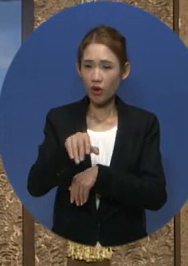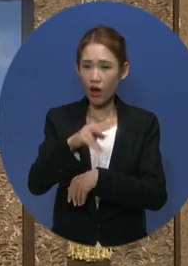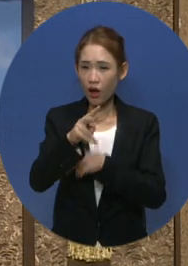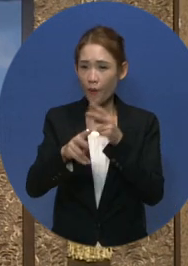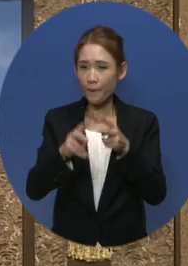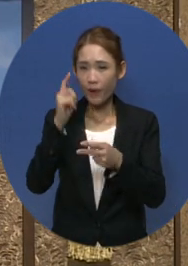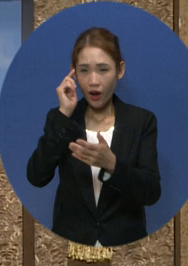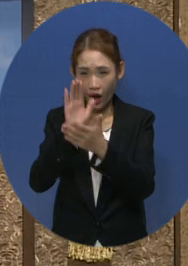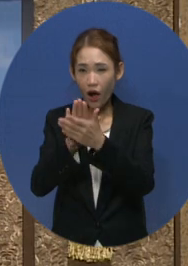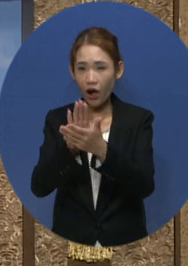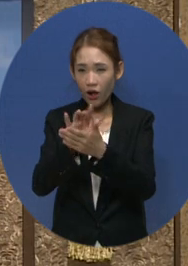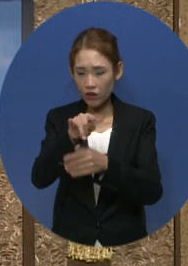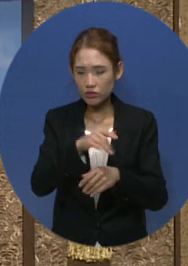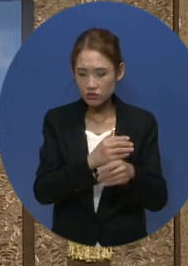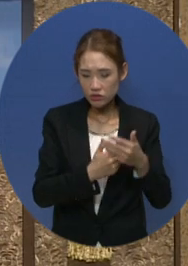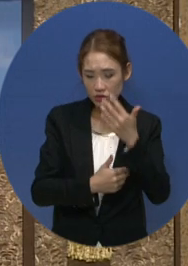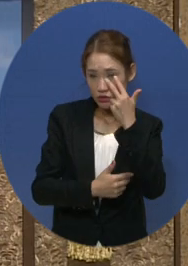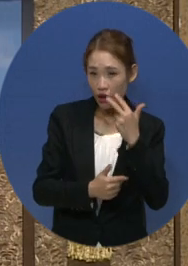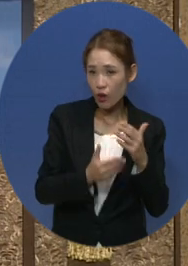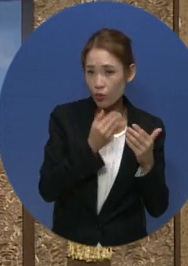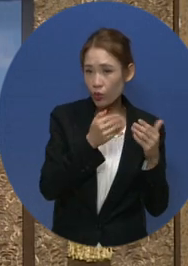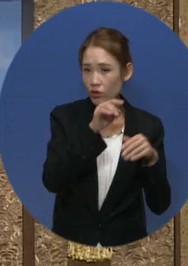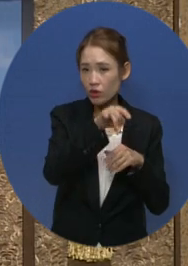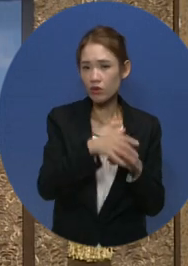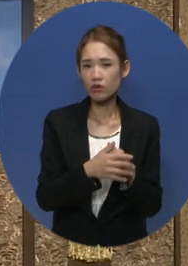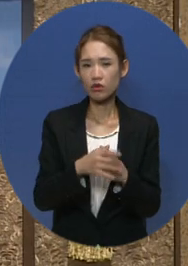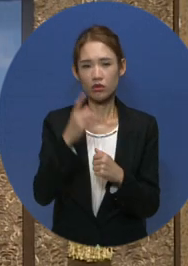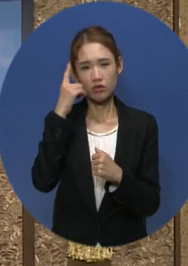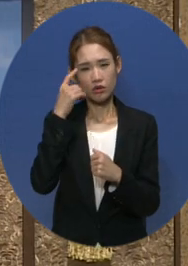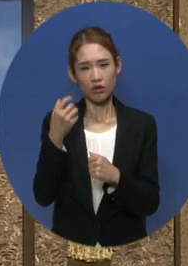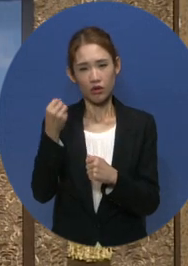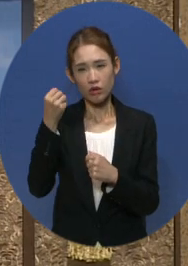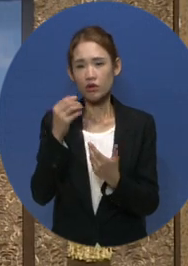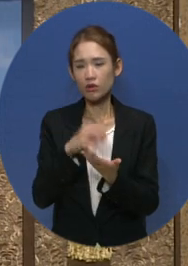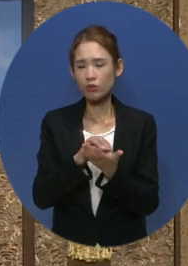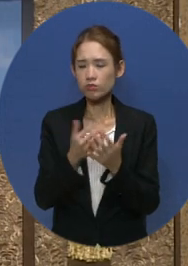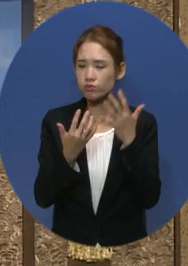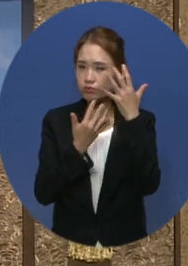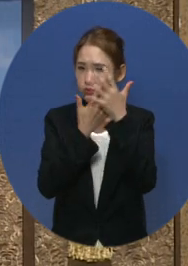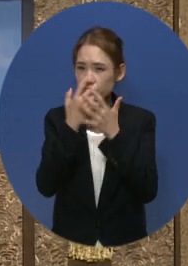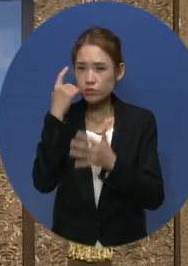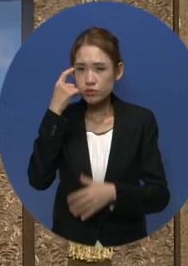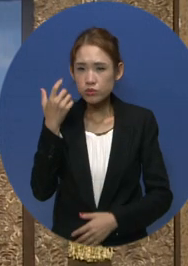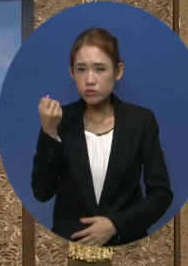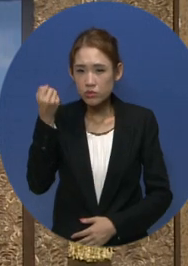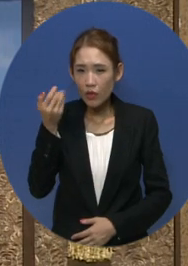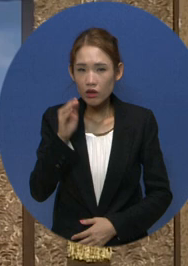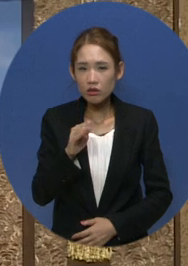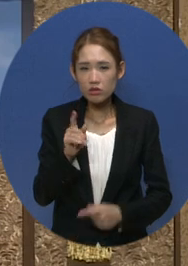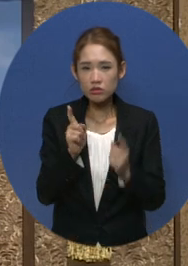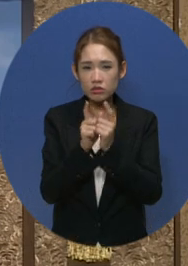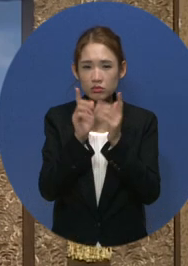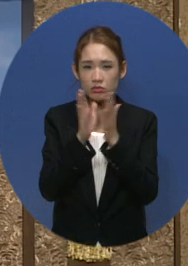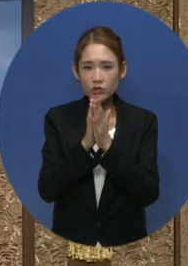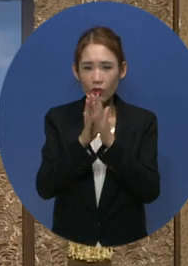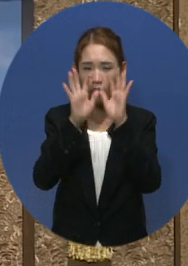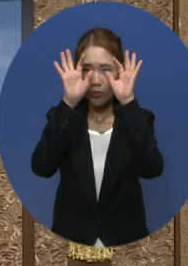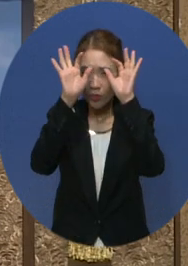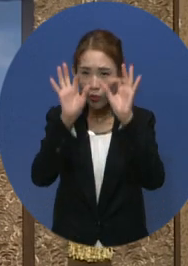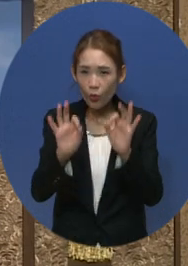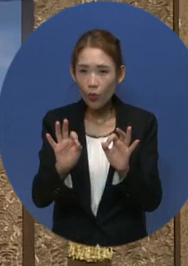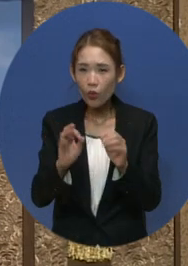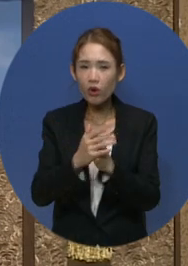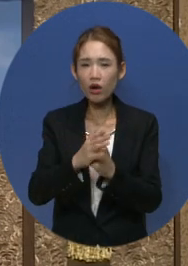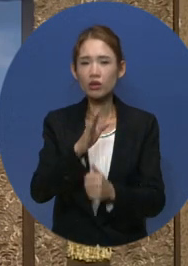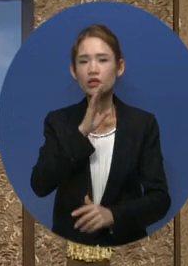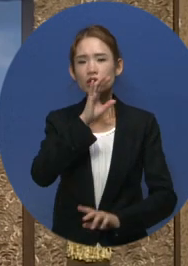사업 하겠지. 시각복지관에서 이런 사업을 하겠지 이런 정도로 막연히 생각했는데 막상 이걸 보니까 저 실태도